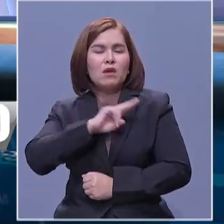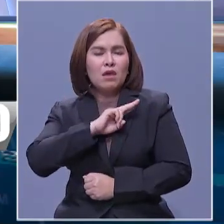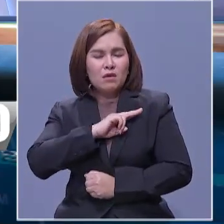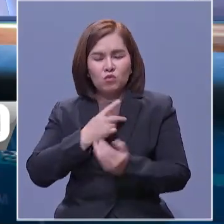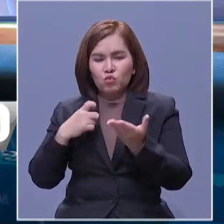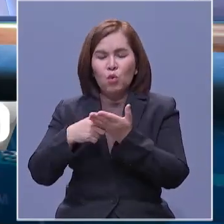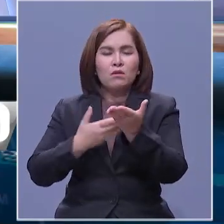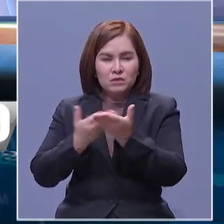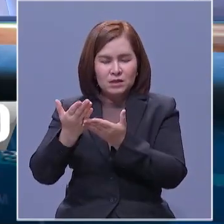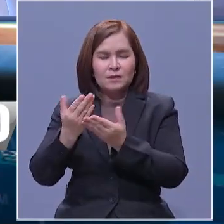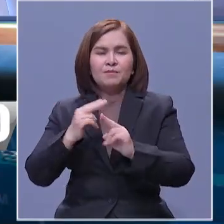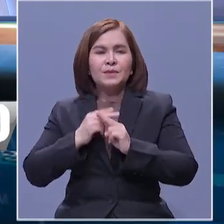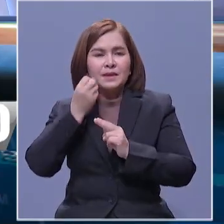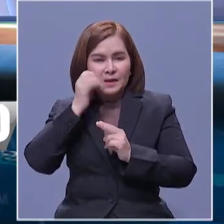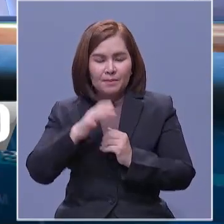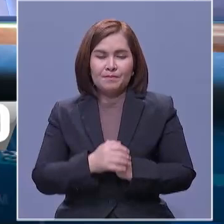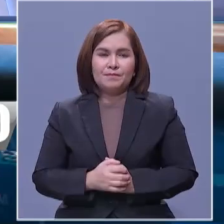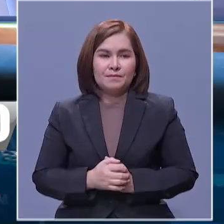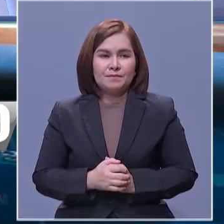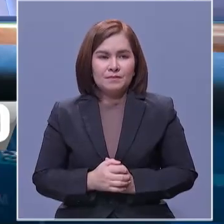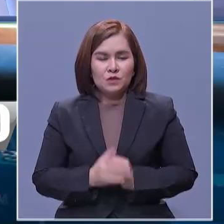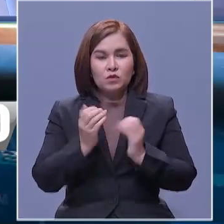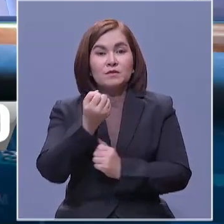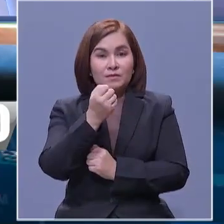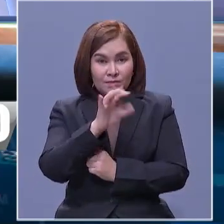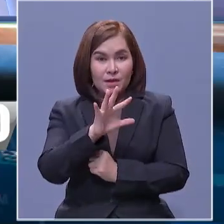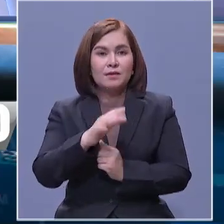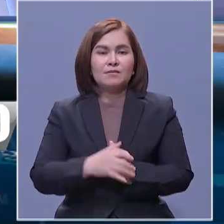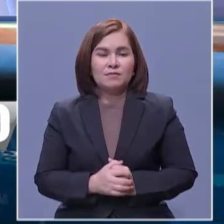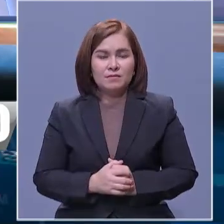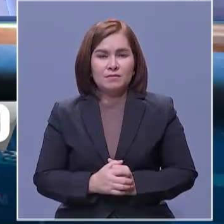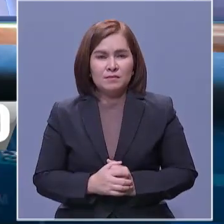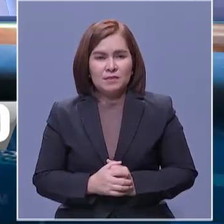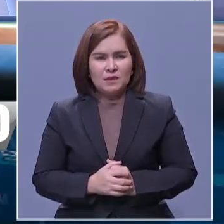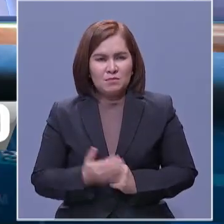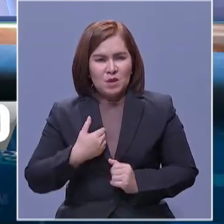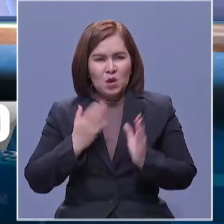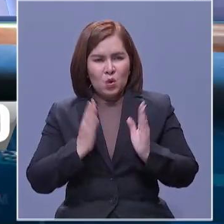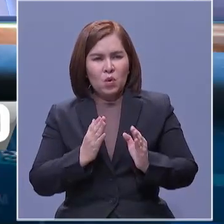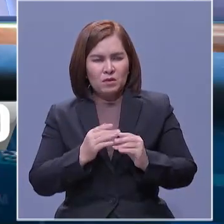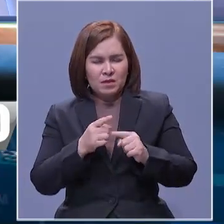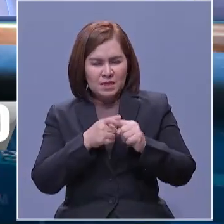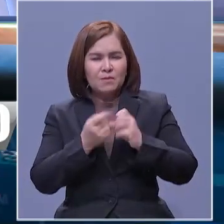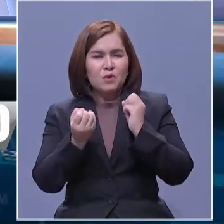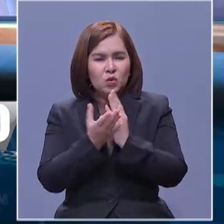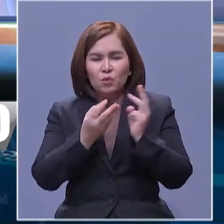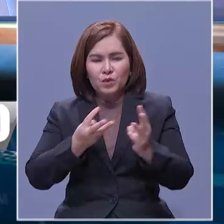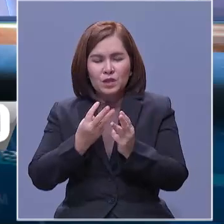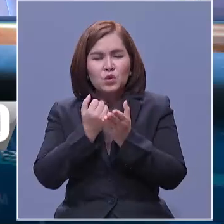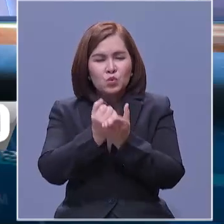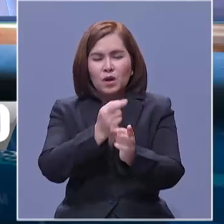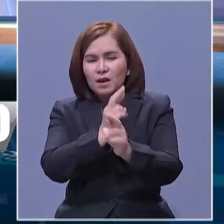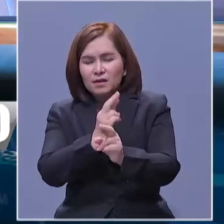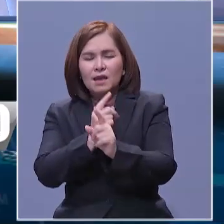มาเองซึ่งในจำนวนของ15คนที่ลงทะเบียนขอกลับมาเนี่ยก็มีบางส่วนที่ได้รับบาดเจ็บด้วยเรื่องการเยียวยาการรักษ